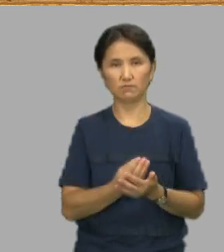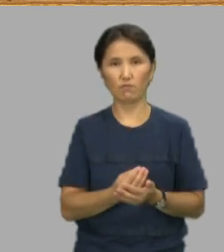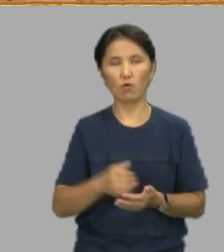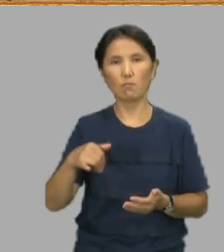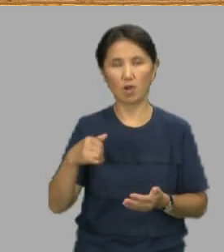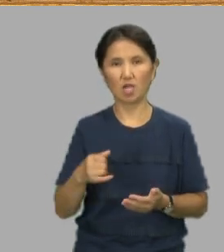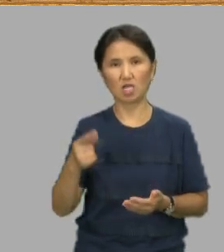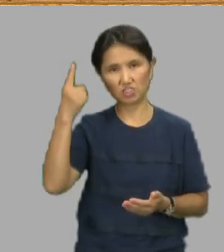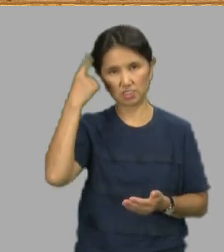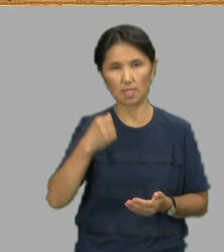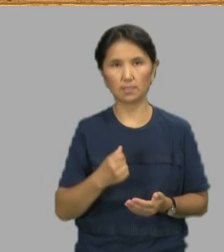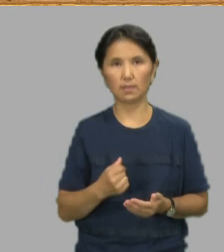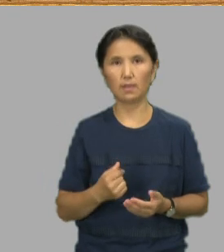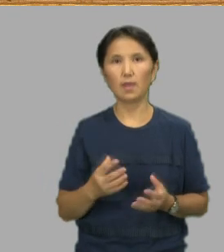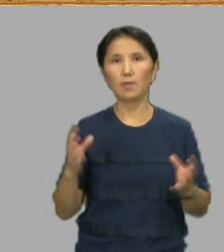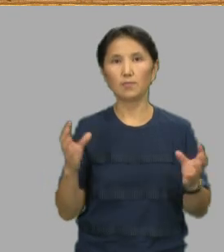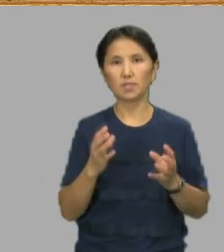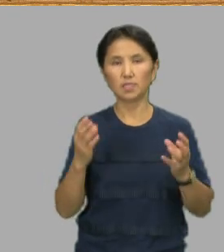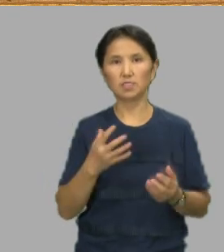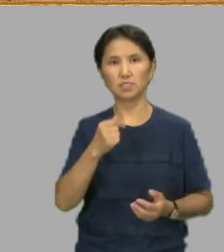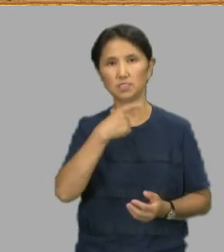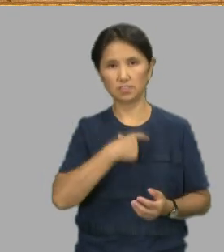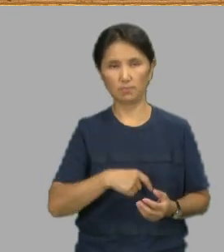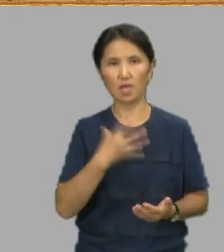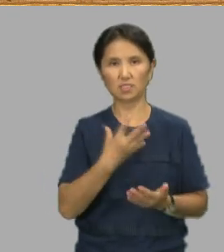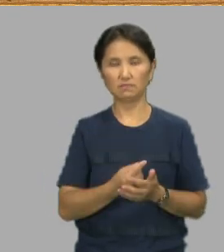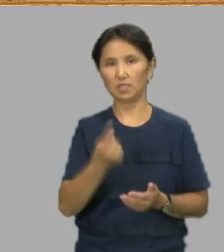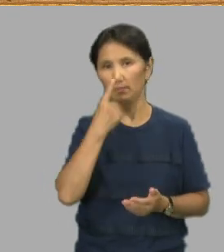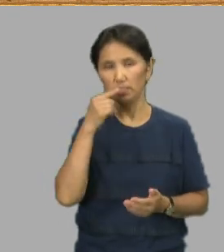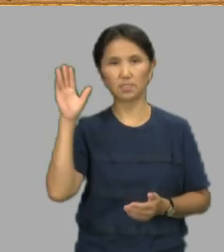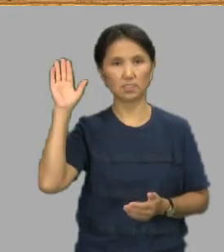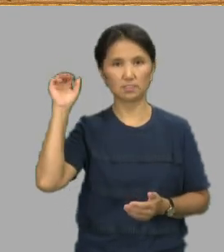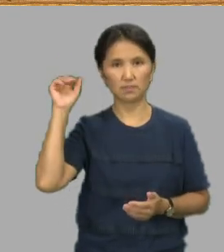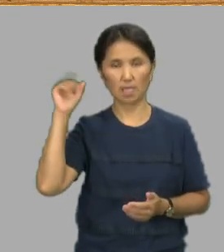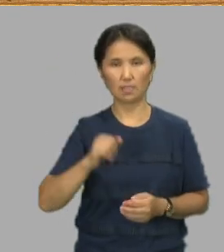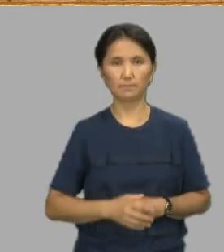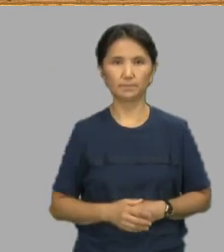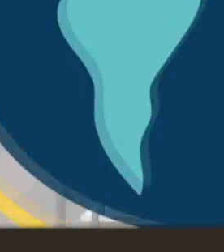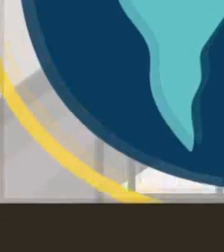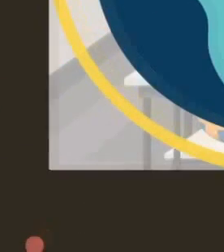Берегите себя и своих близких. До свидания.